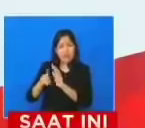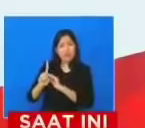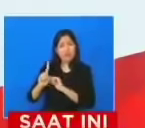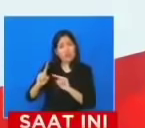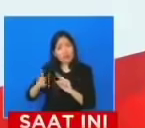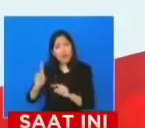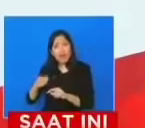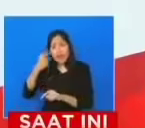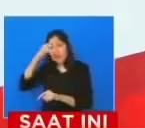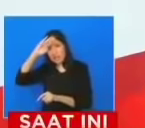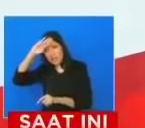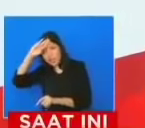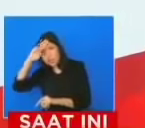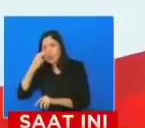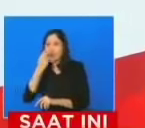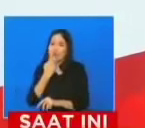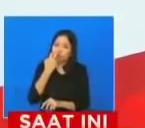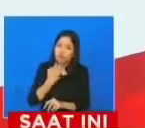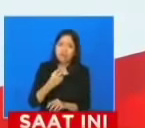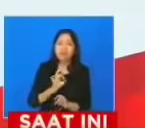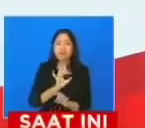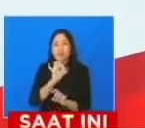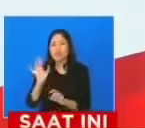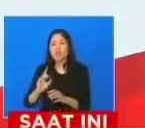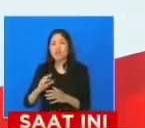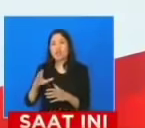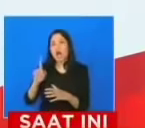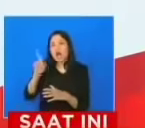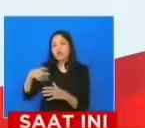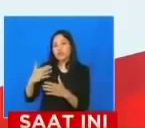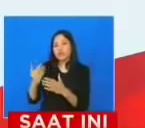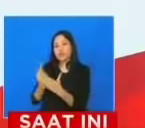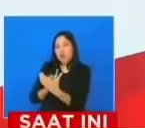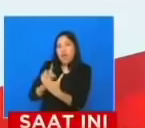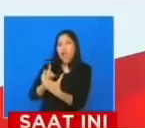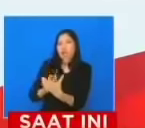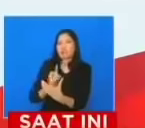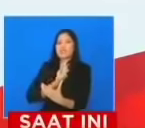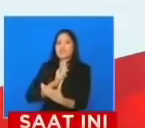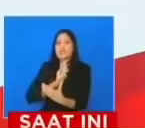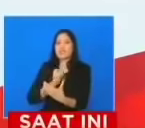gejala untuk melakukan isolasi secara mandiri.